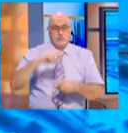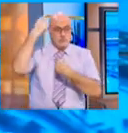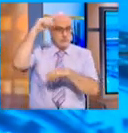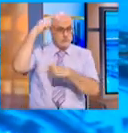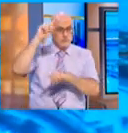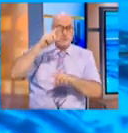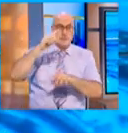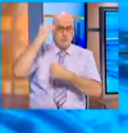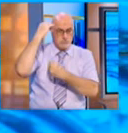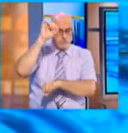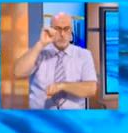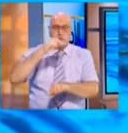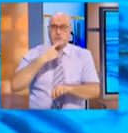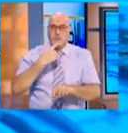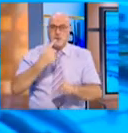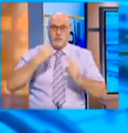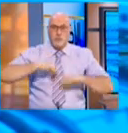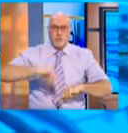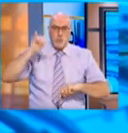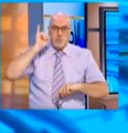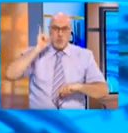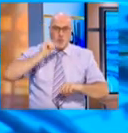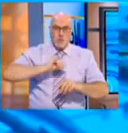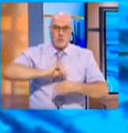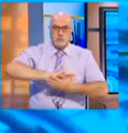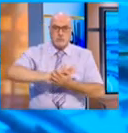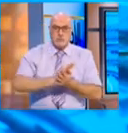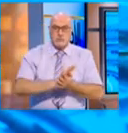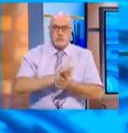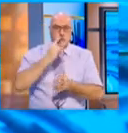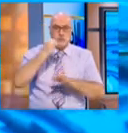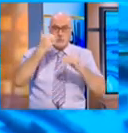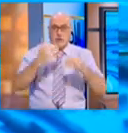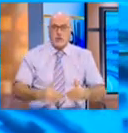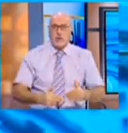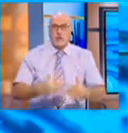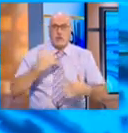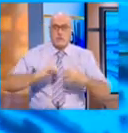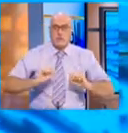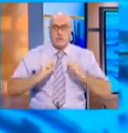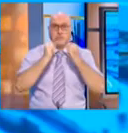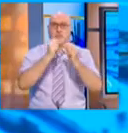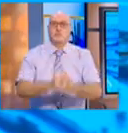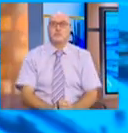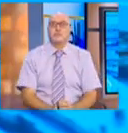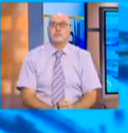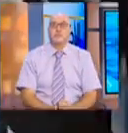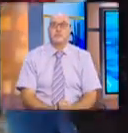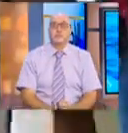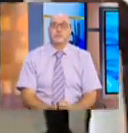المتكررة للتأكيد على أن القمع المخزني لن يوقف غضب الشعب المغربي. سليم حمادي.